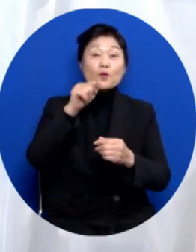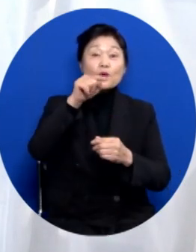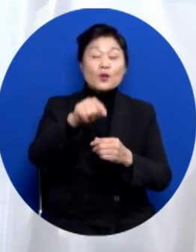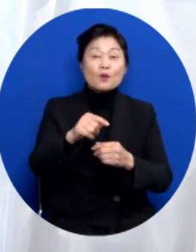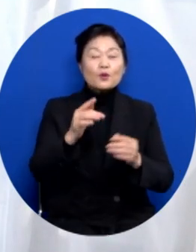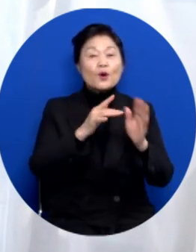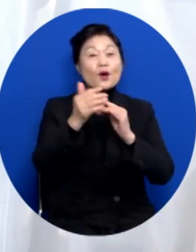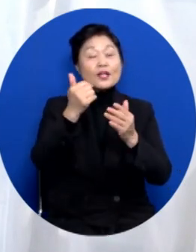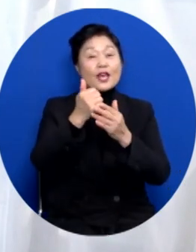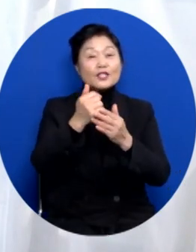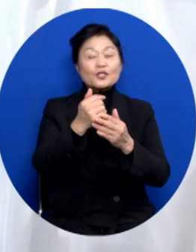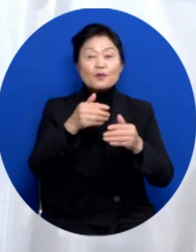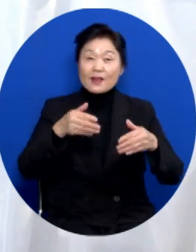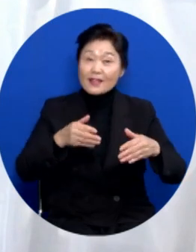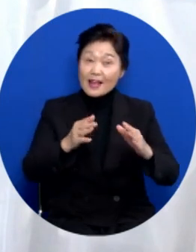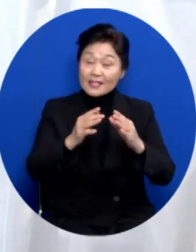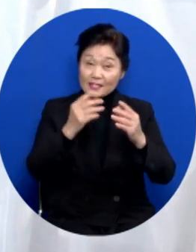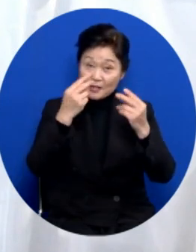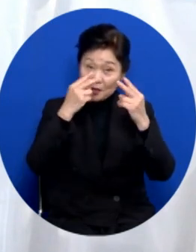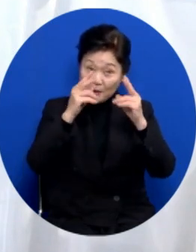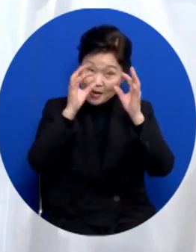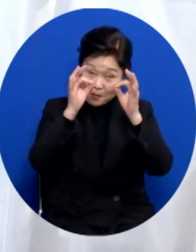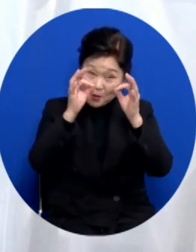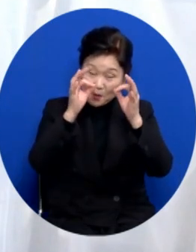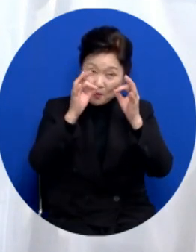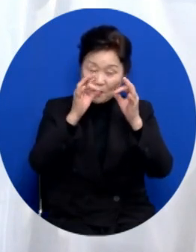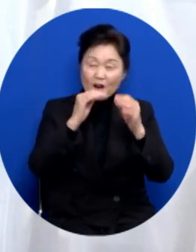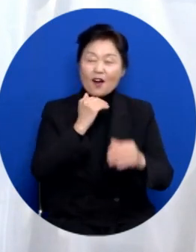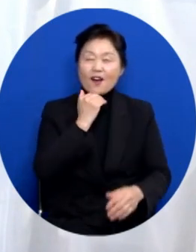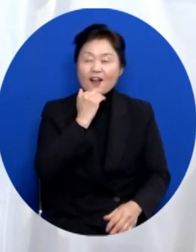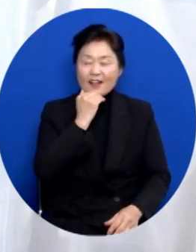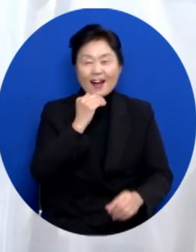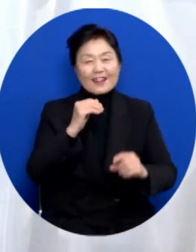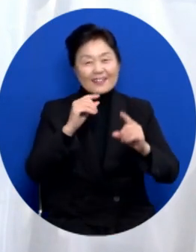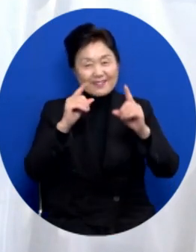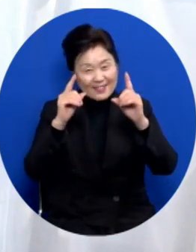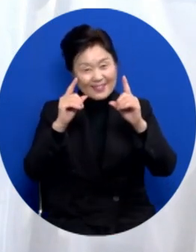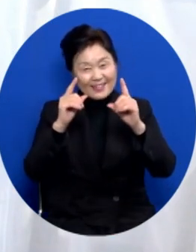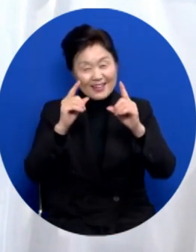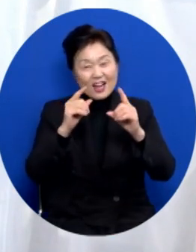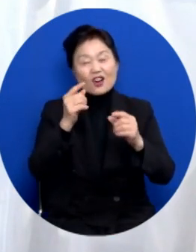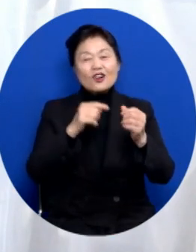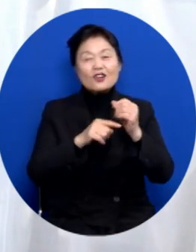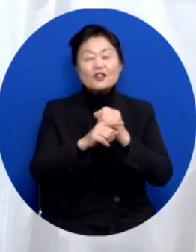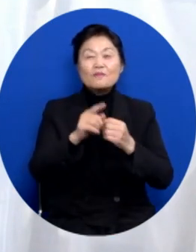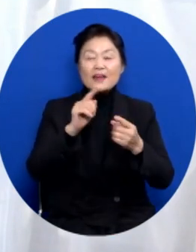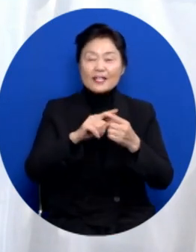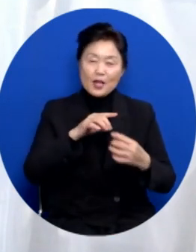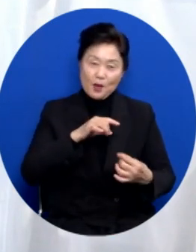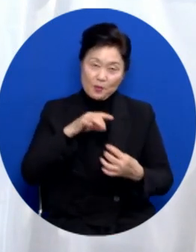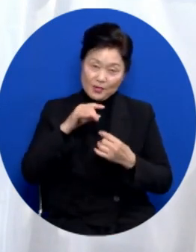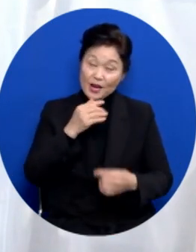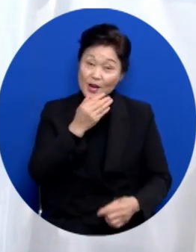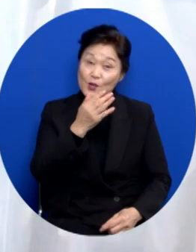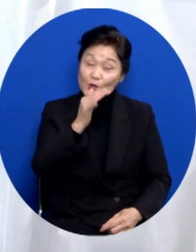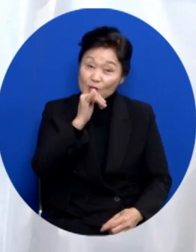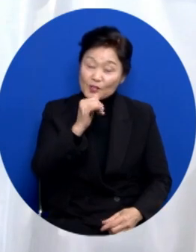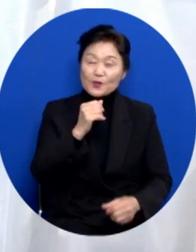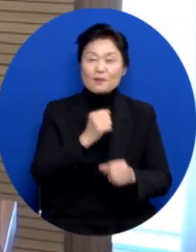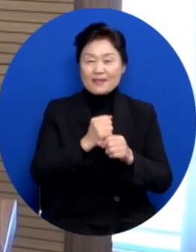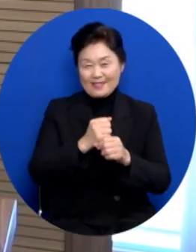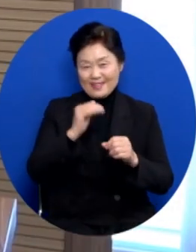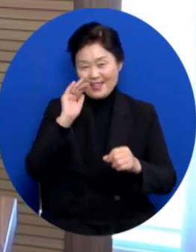탄생을 바라보면서 대림절을 이제 보내고 그 모든 의미들을 묵상할 수 있도록 제작을